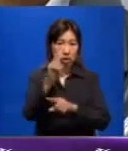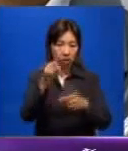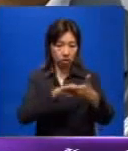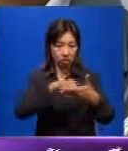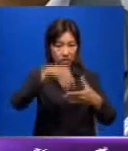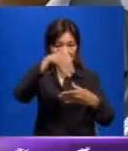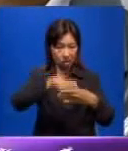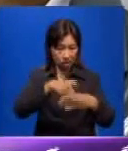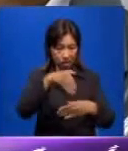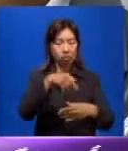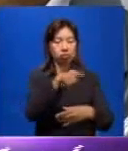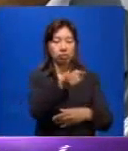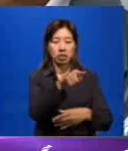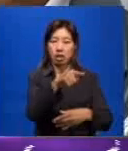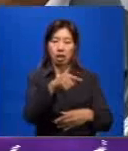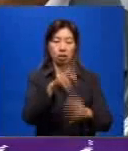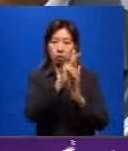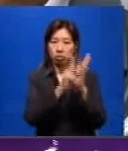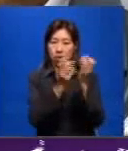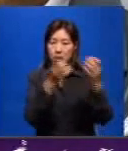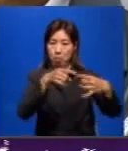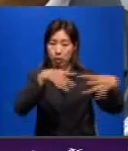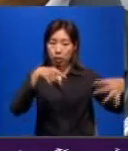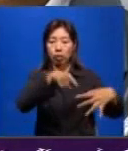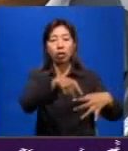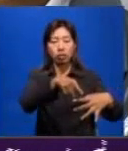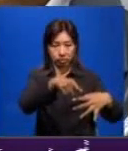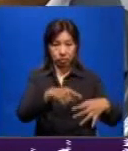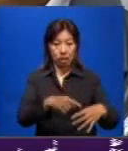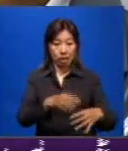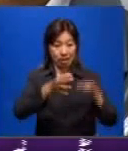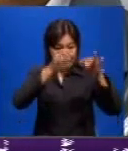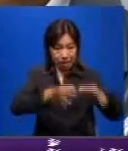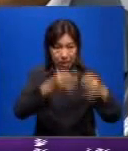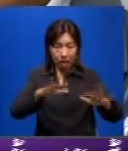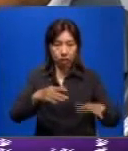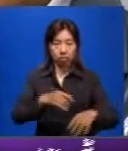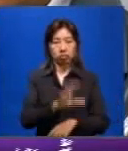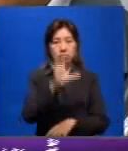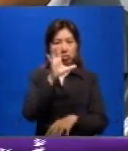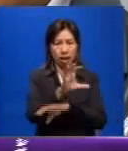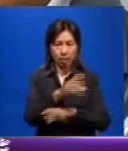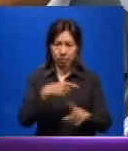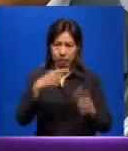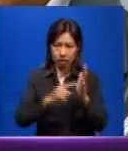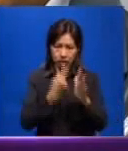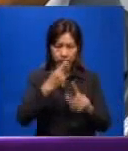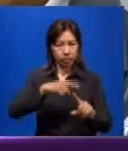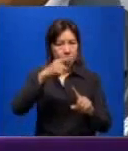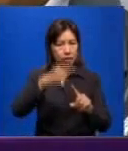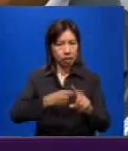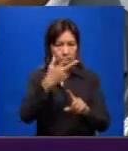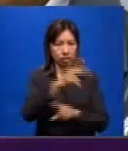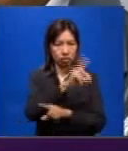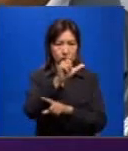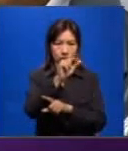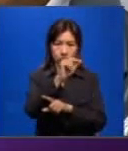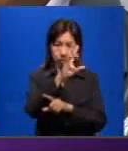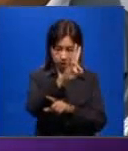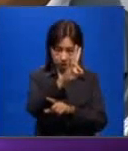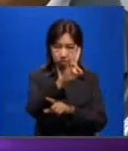2557ไม่ชอบรัฐธรรมนูญมีผลใช้บังคับคือวันที่27มีนาคม2557แต่บัดนี้เวลาได้ล่วงเลย